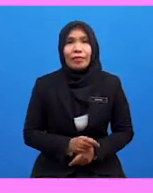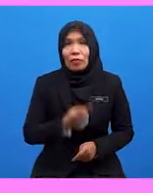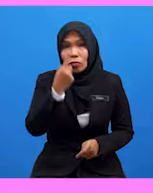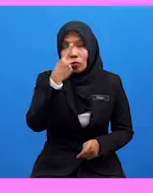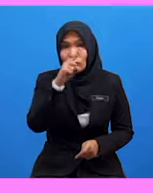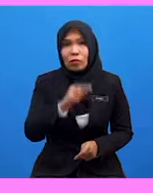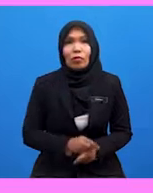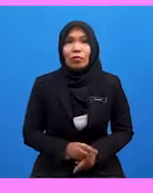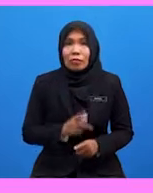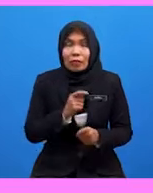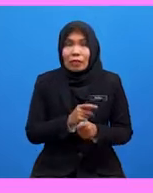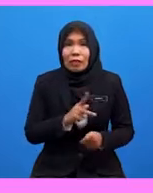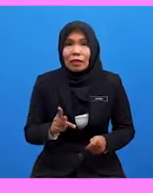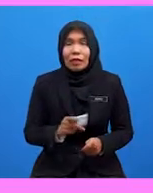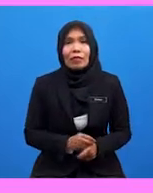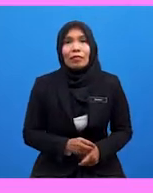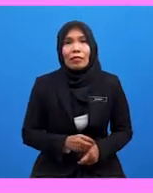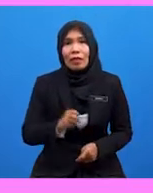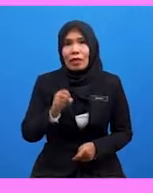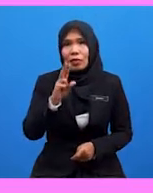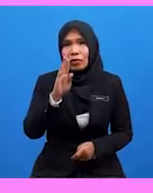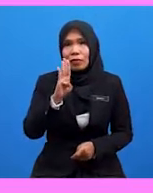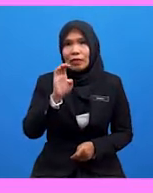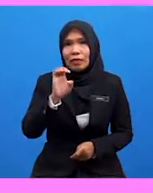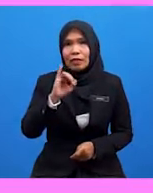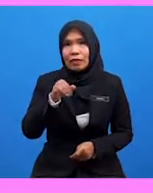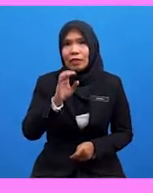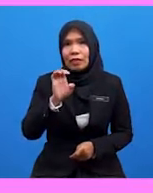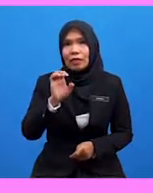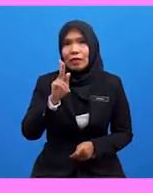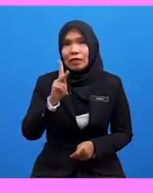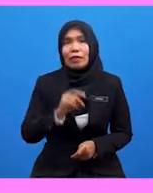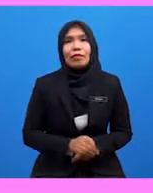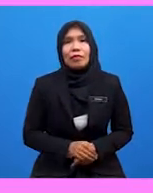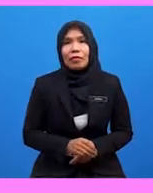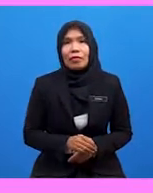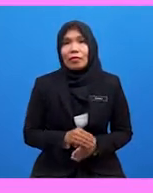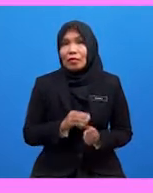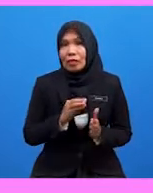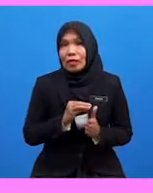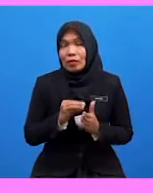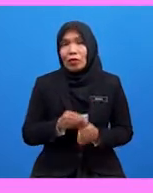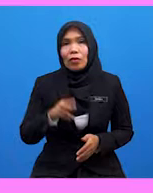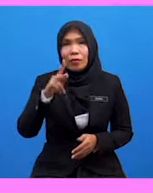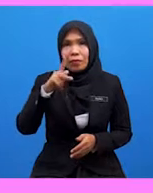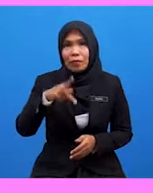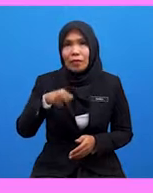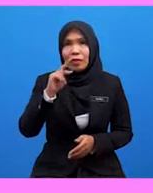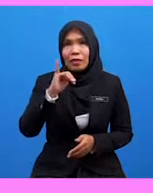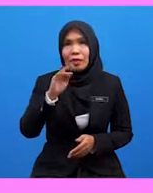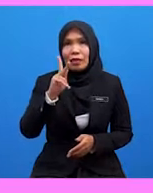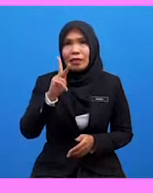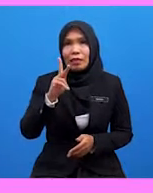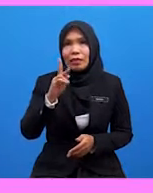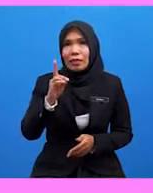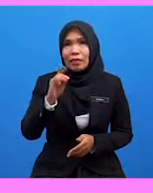sebagai menegaskan subjek atau predikat ayat. Antara contohnya, juga, pun, sahaja,